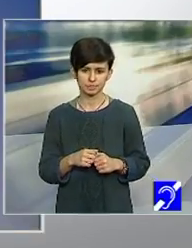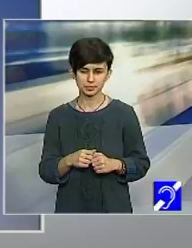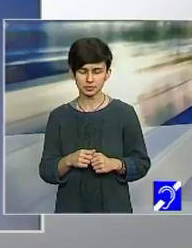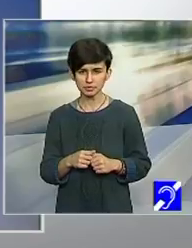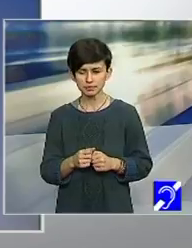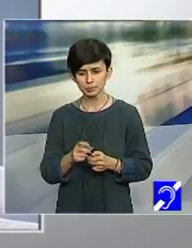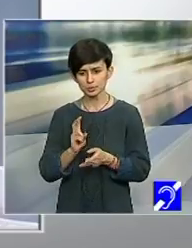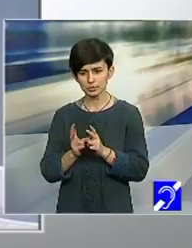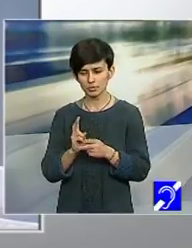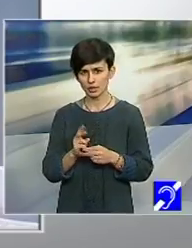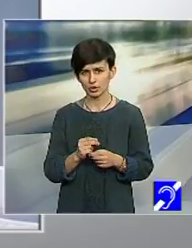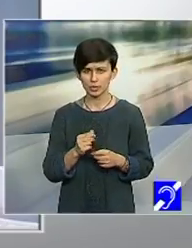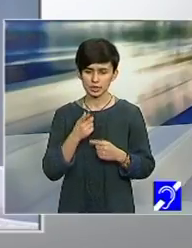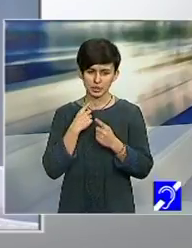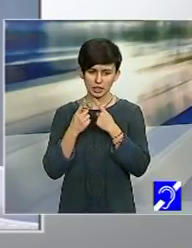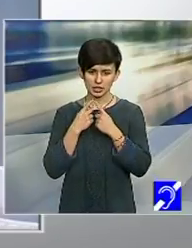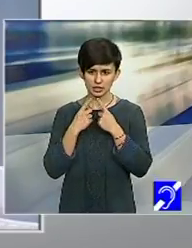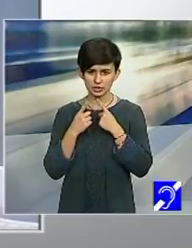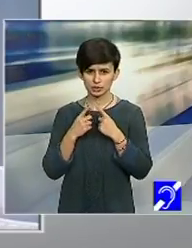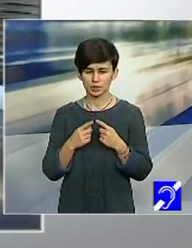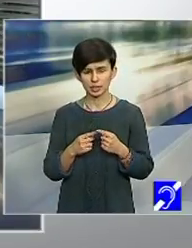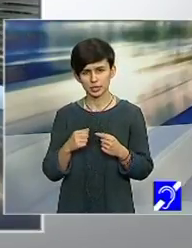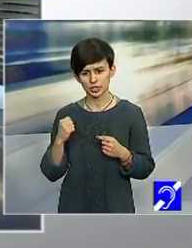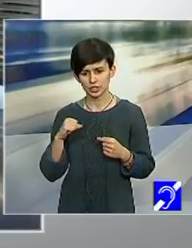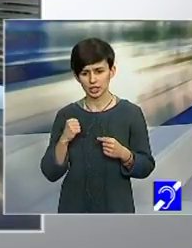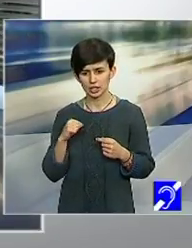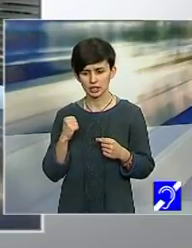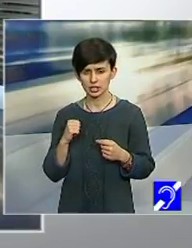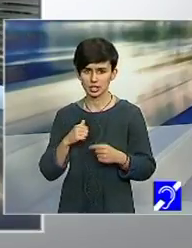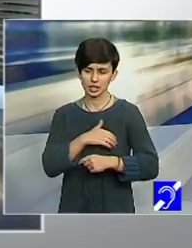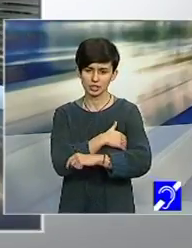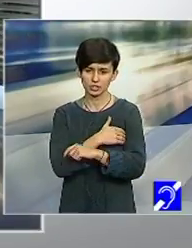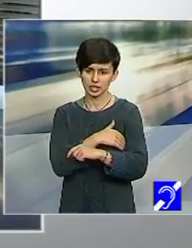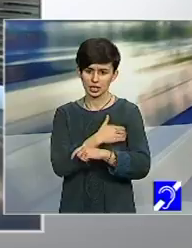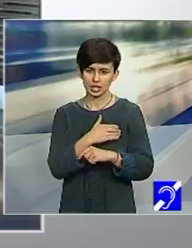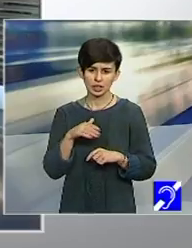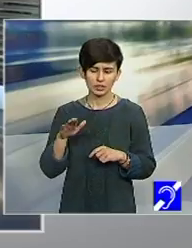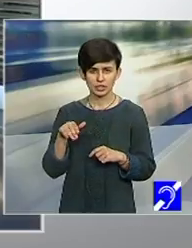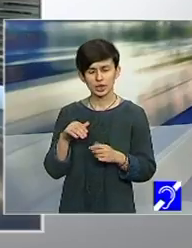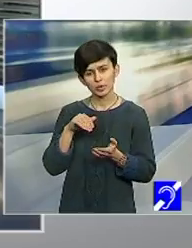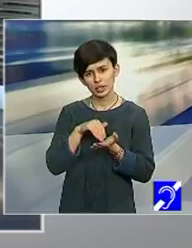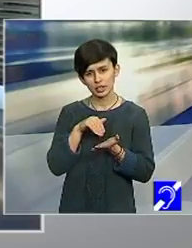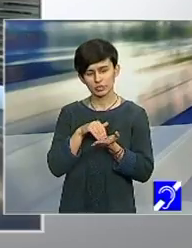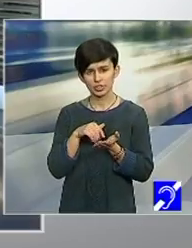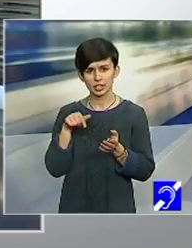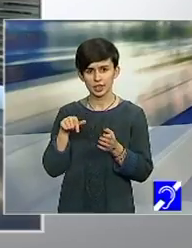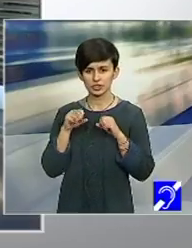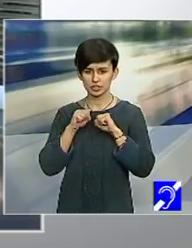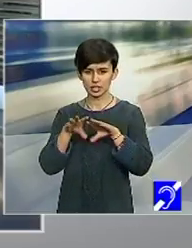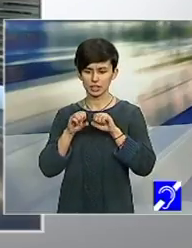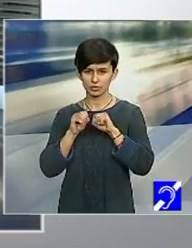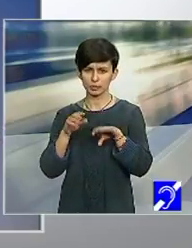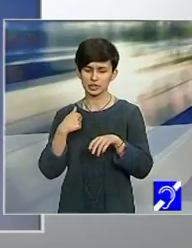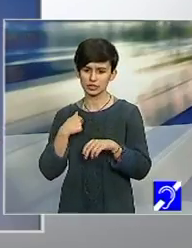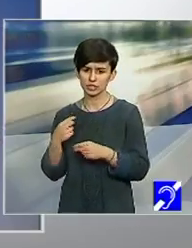cum o să mai abordăm și noi mai încolo, și tinerii, elevii au de asemenea nevoie de astfel de informații. Vă